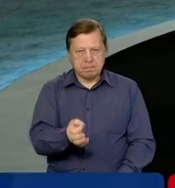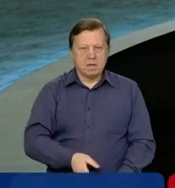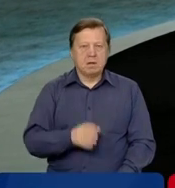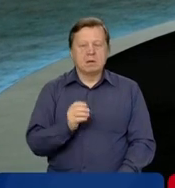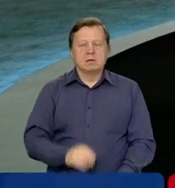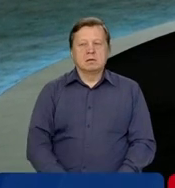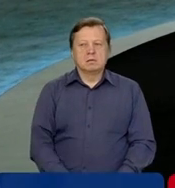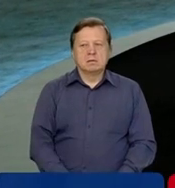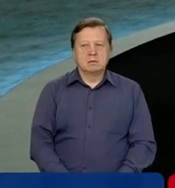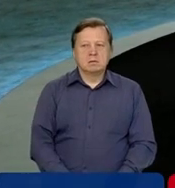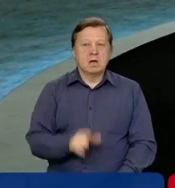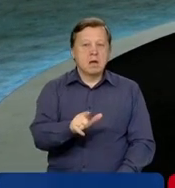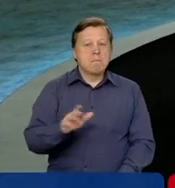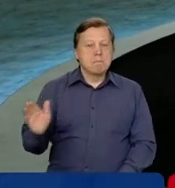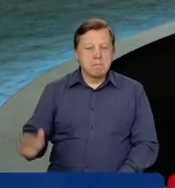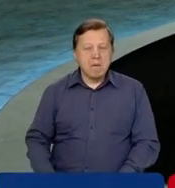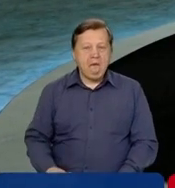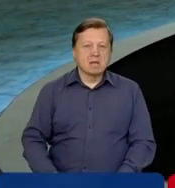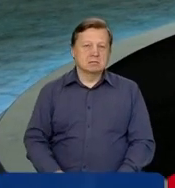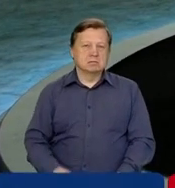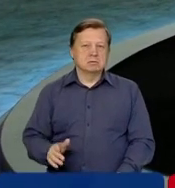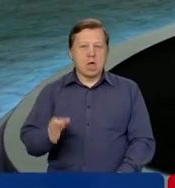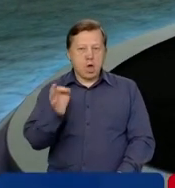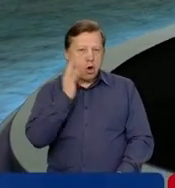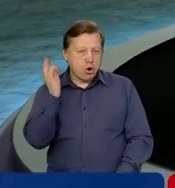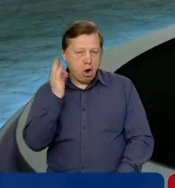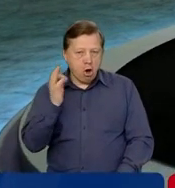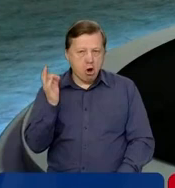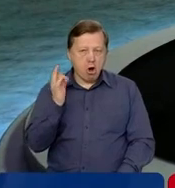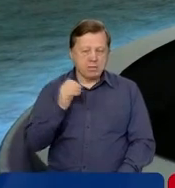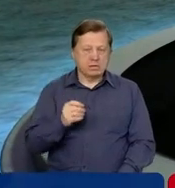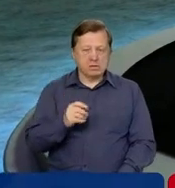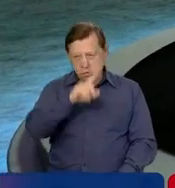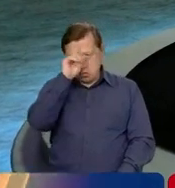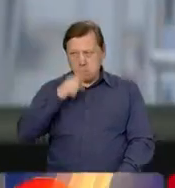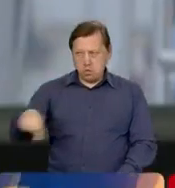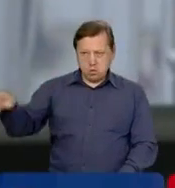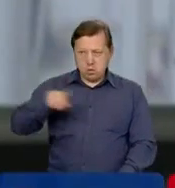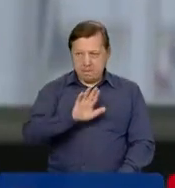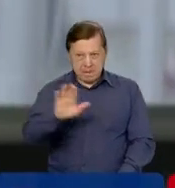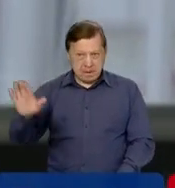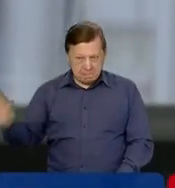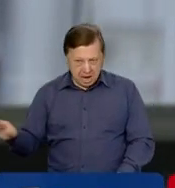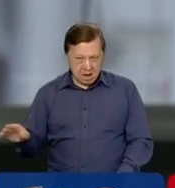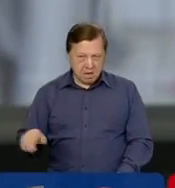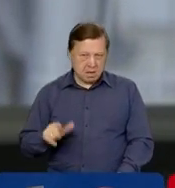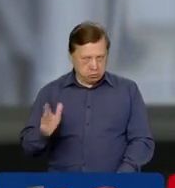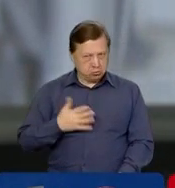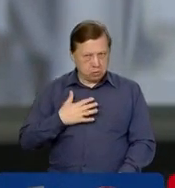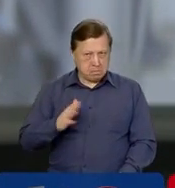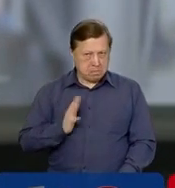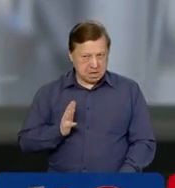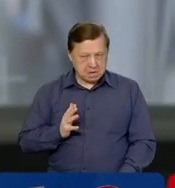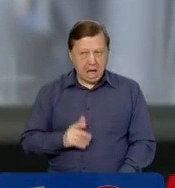właściciele psów, kotów mogą się czuć w miarę bezpieczni? W związku z tym, że zwierzęta posiadają swoje